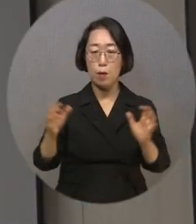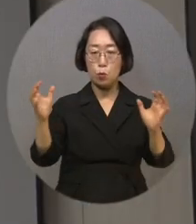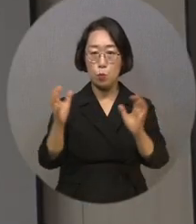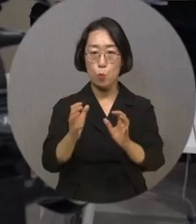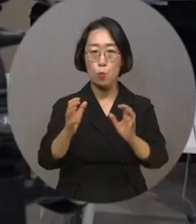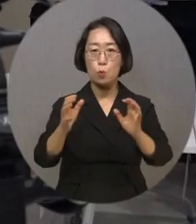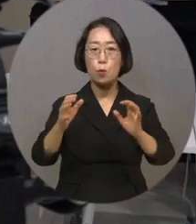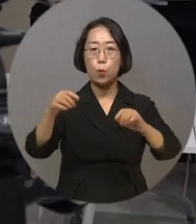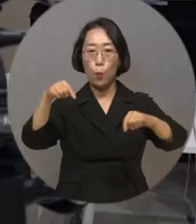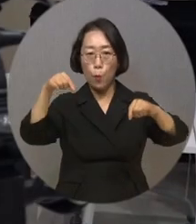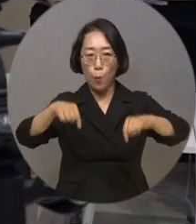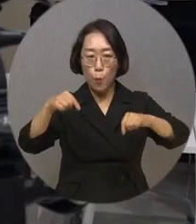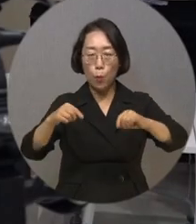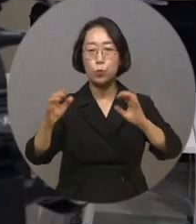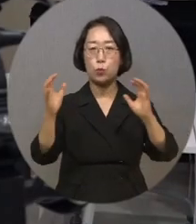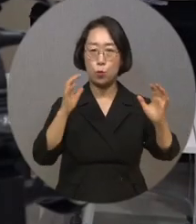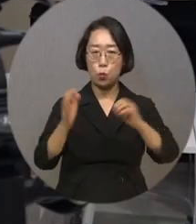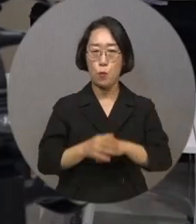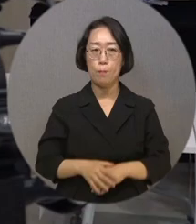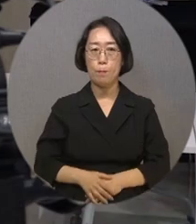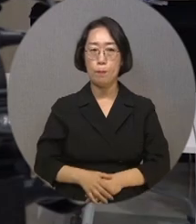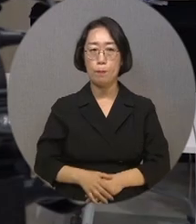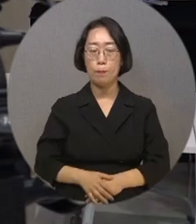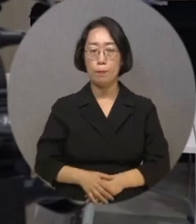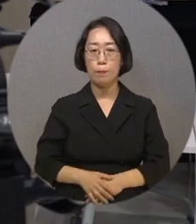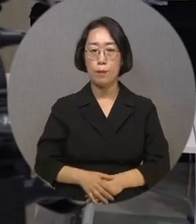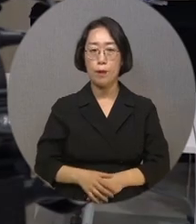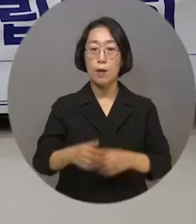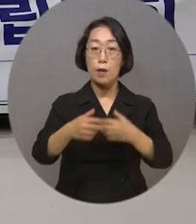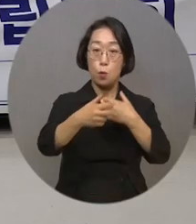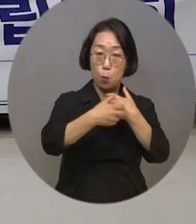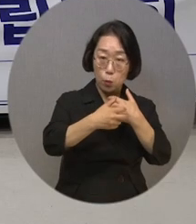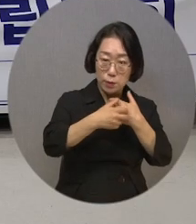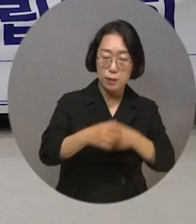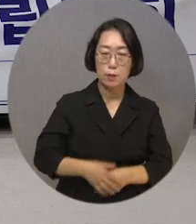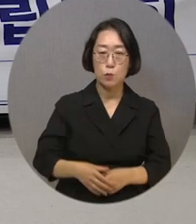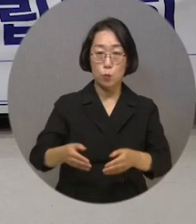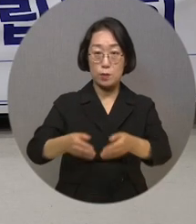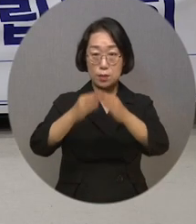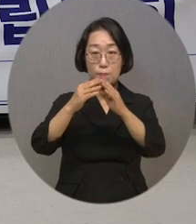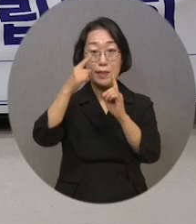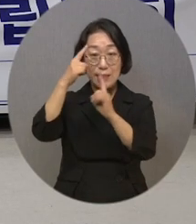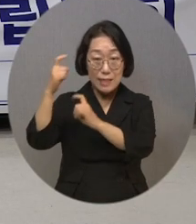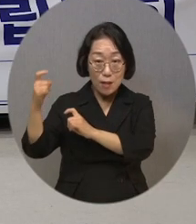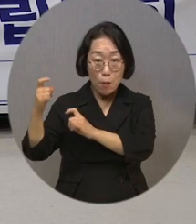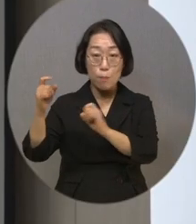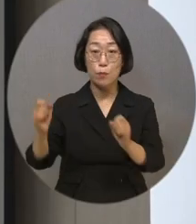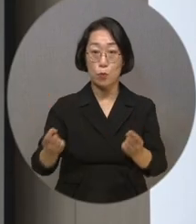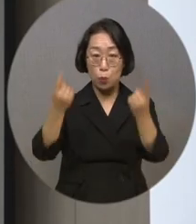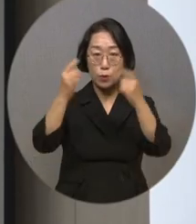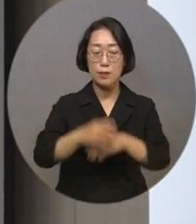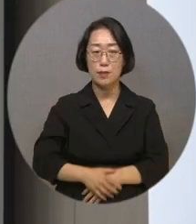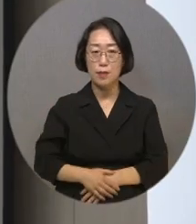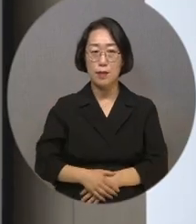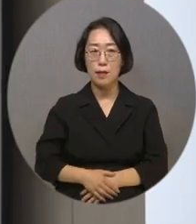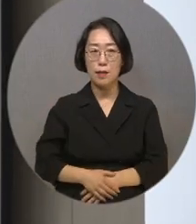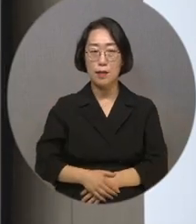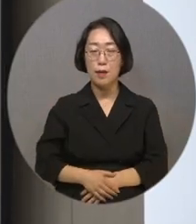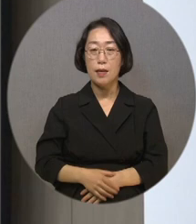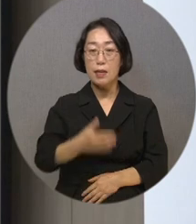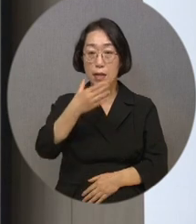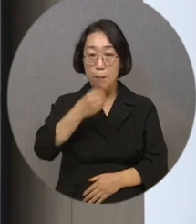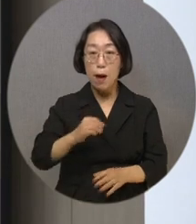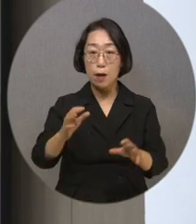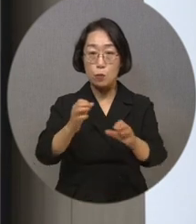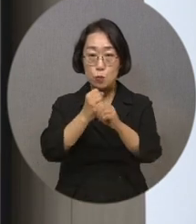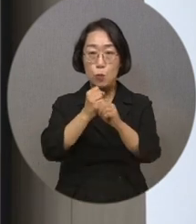진행되었습니다 포럼은 하늘 우려복지 사회적 협동조합 창립 총회 기념으로 개최되어 좌장으로 의정부시